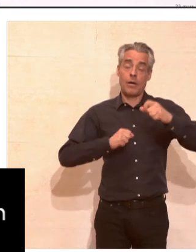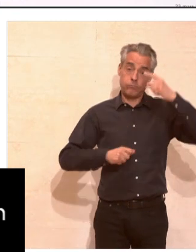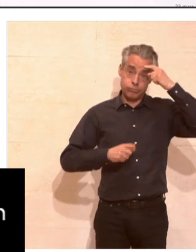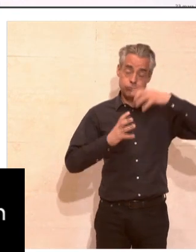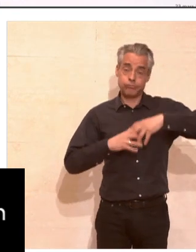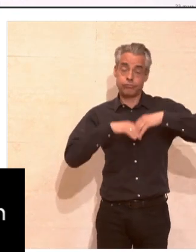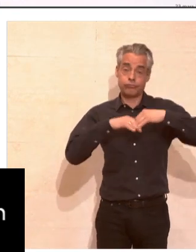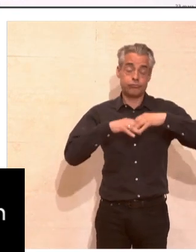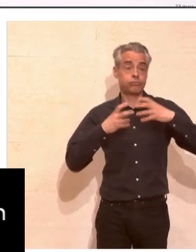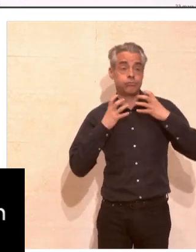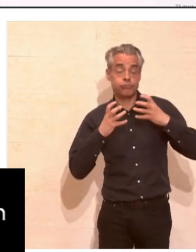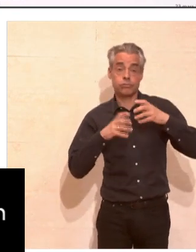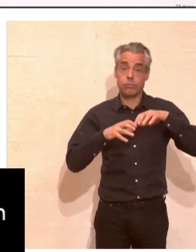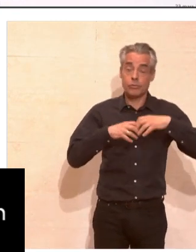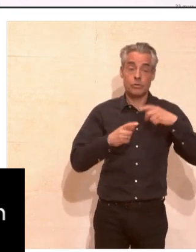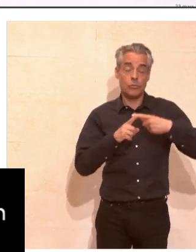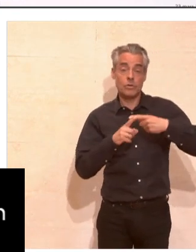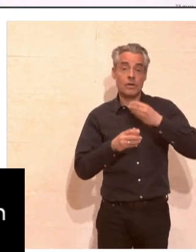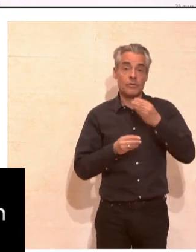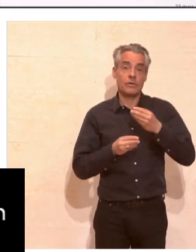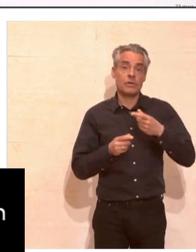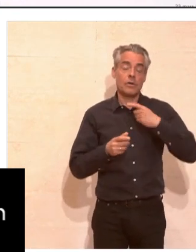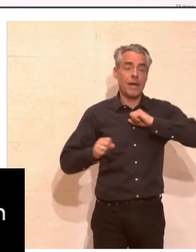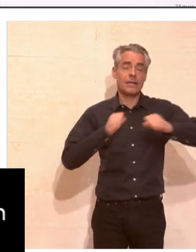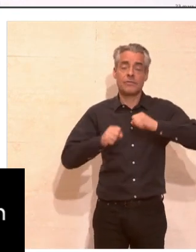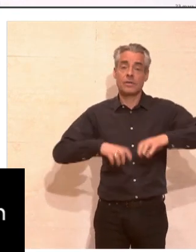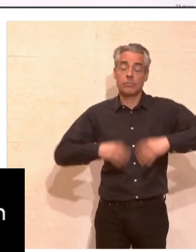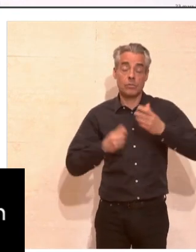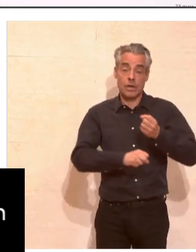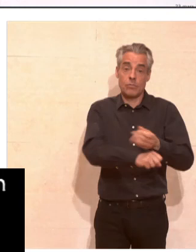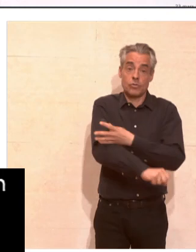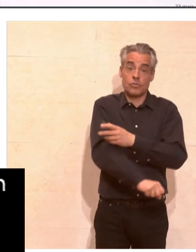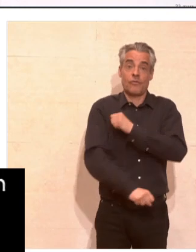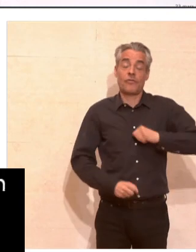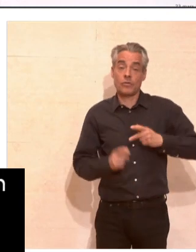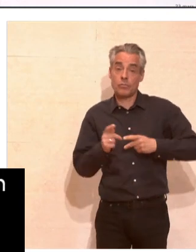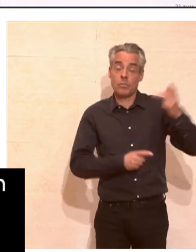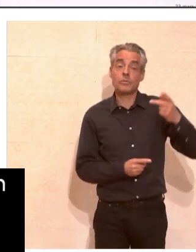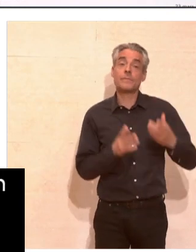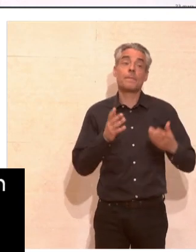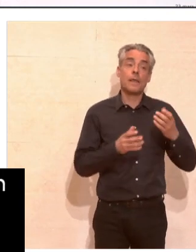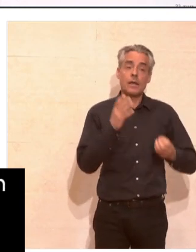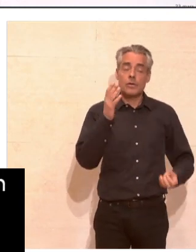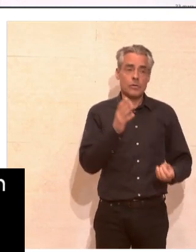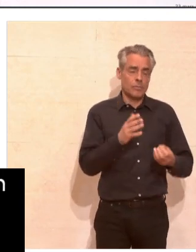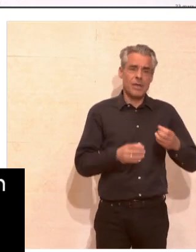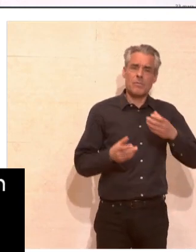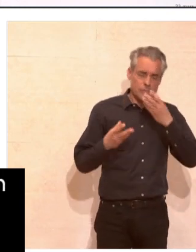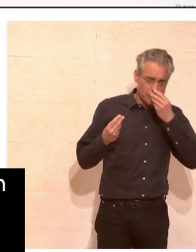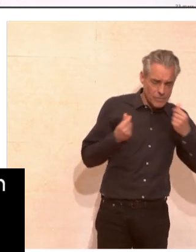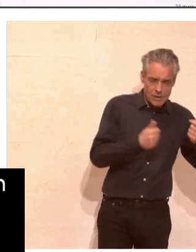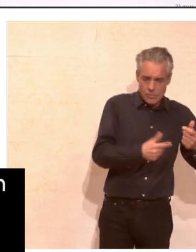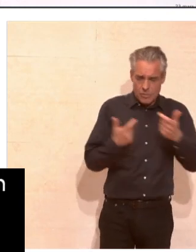comme l'amygdale, et donc on va avoir une sorte d'hyperactivité aux émotions, et puis une mauvaise perception de ces émotions.